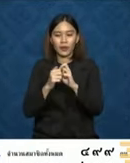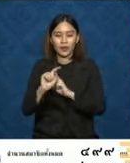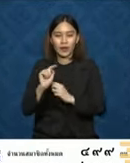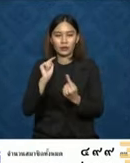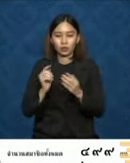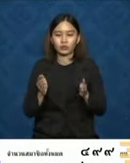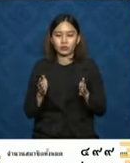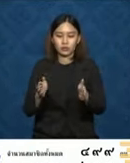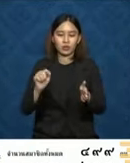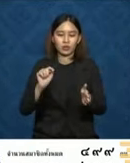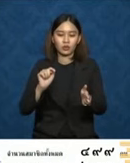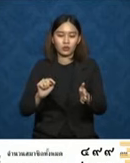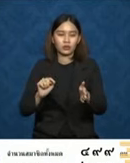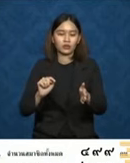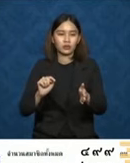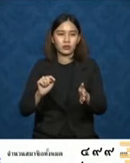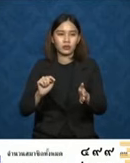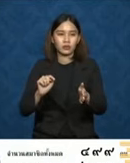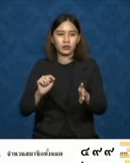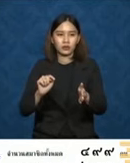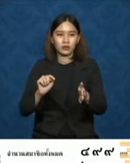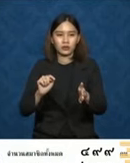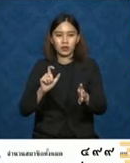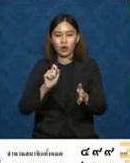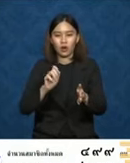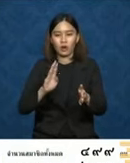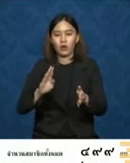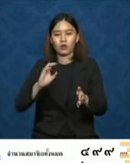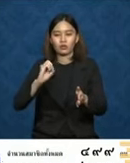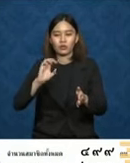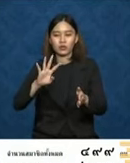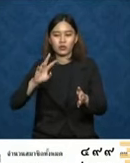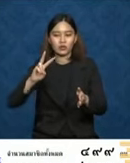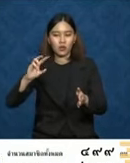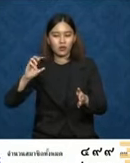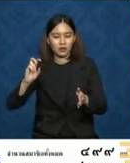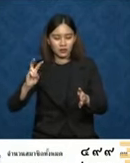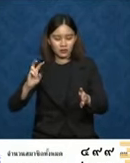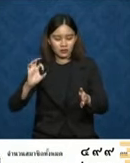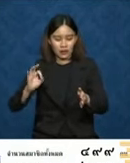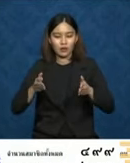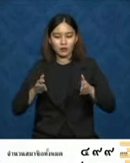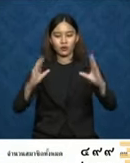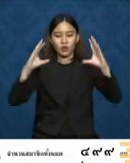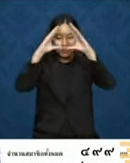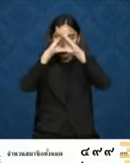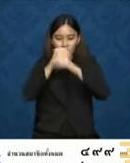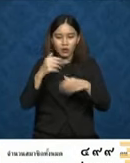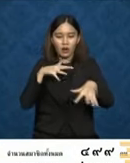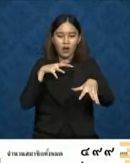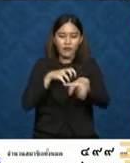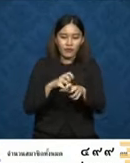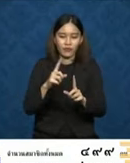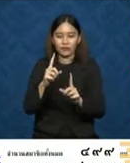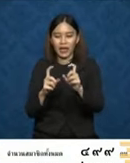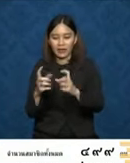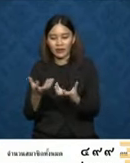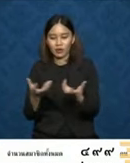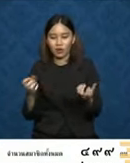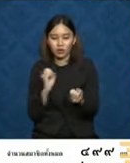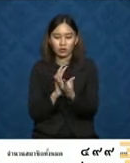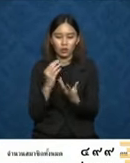การใช้ถนนของทางหลวงชนบทสายอบ 4029ถนนมืดมากค่ะทำให้เกิดอุบัติเหตุบ่อยครั้งสูญเสียชีวิตและทรัพย์